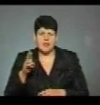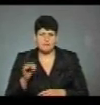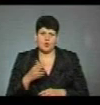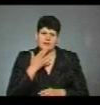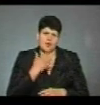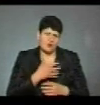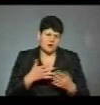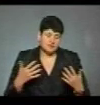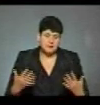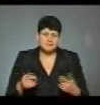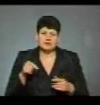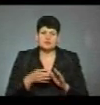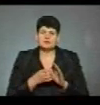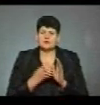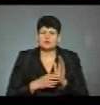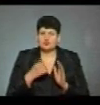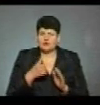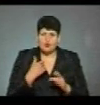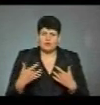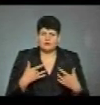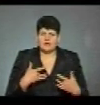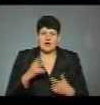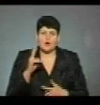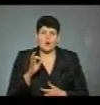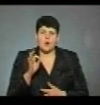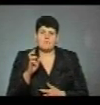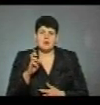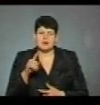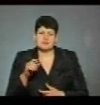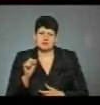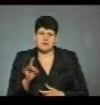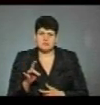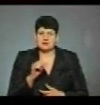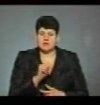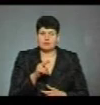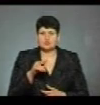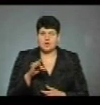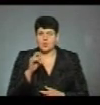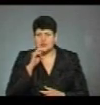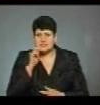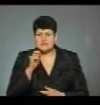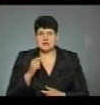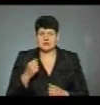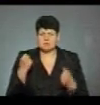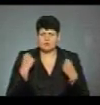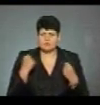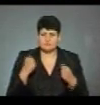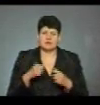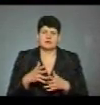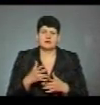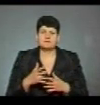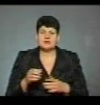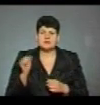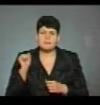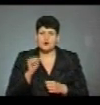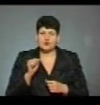«Народні». З 1990 року концертував як Кобзар. Андрій Пушкар – український спортсмен, 16-разовий чемпіон світу з